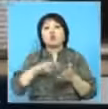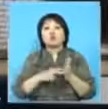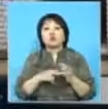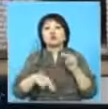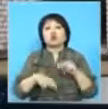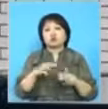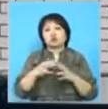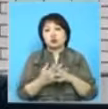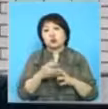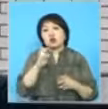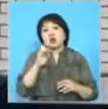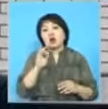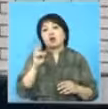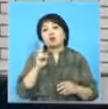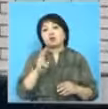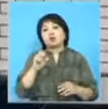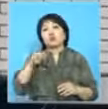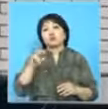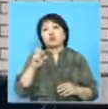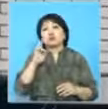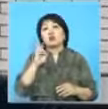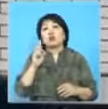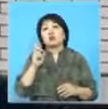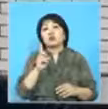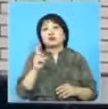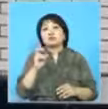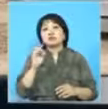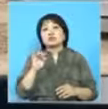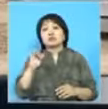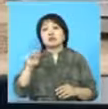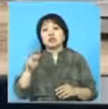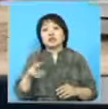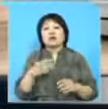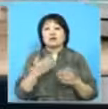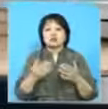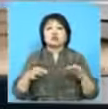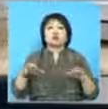строительство школ в селах Каракудук и Наркызыл. В настоящее время идет разработка проектно-сметной документации.